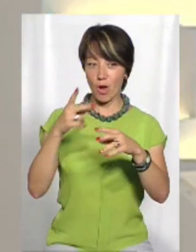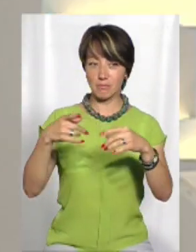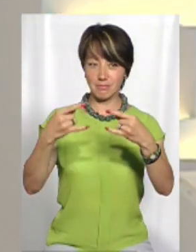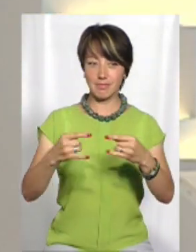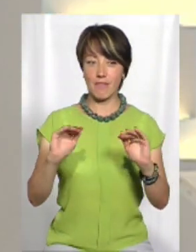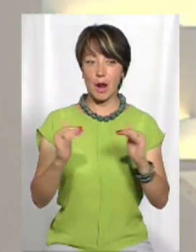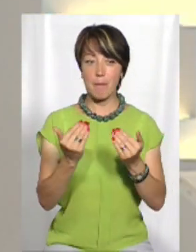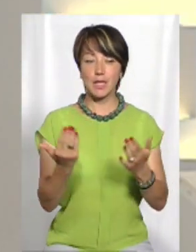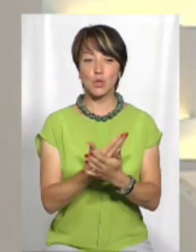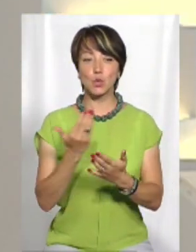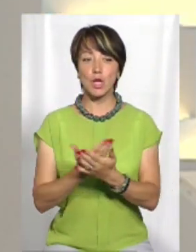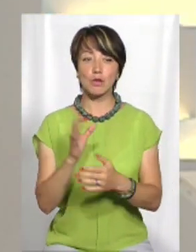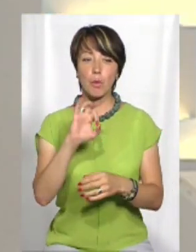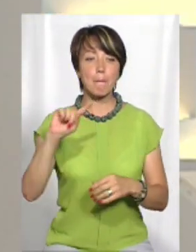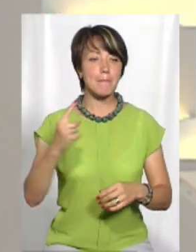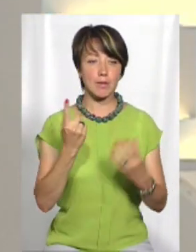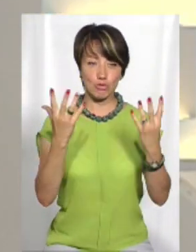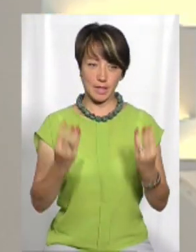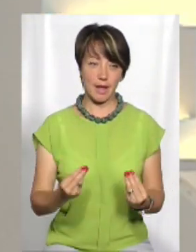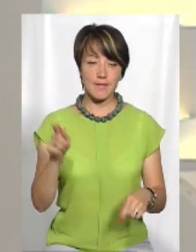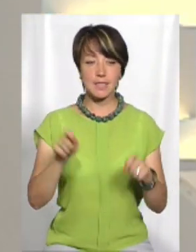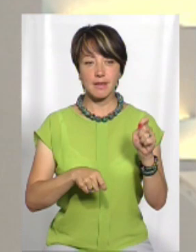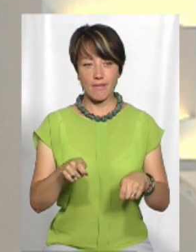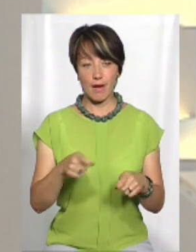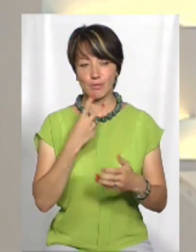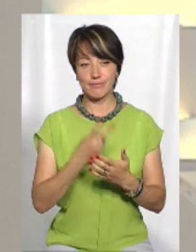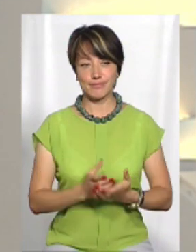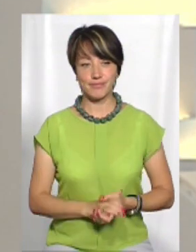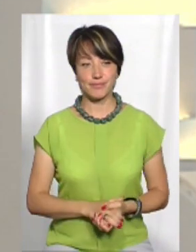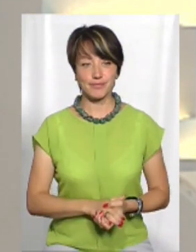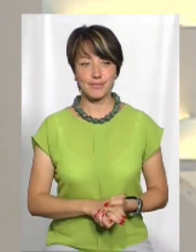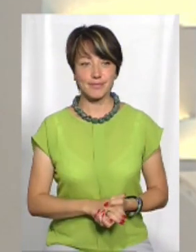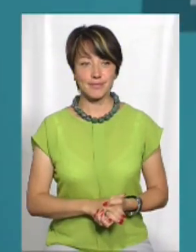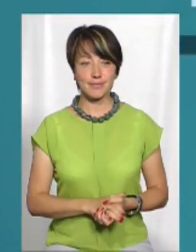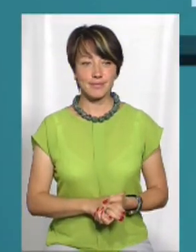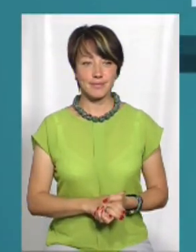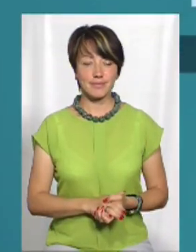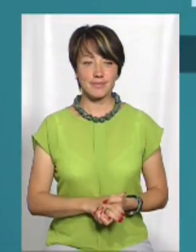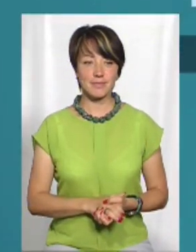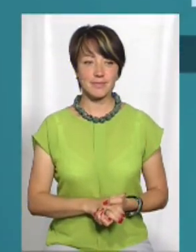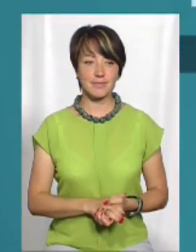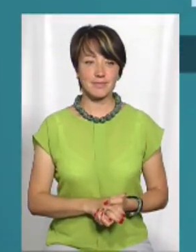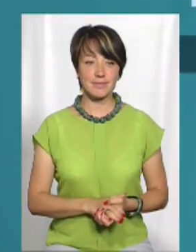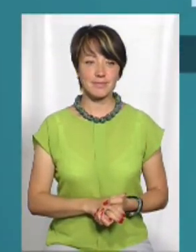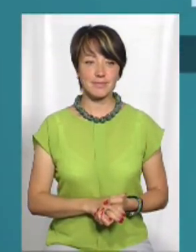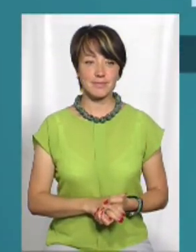От фрагмент сюжету про перший день фестивалю моєї колеги Тетяни Ворожцової, прошу.